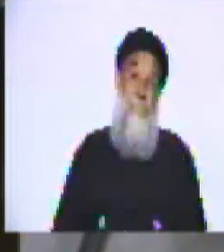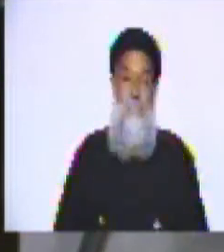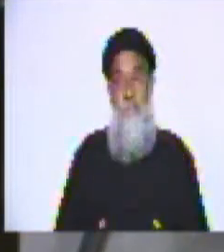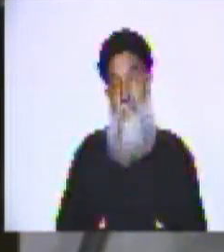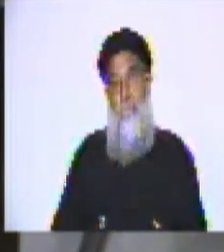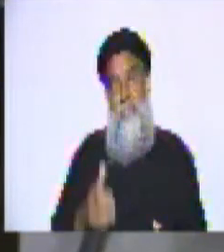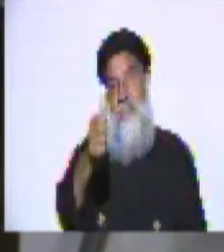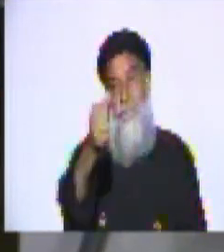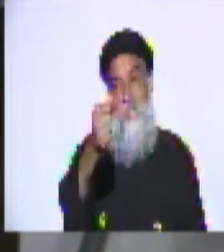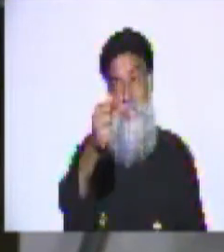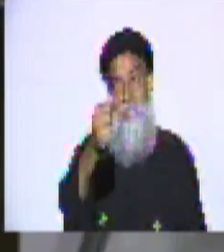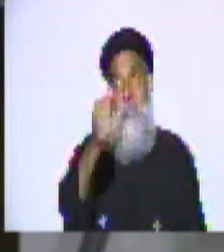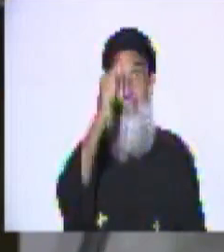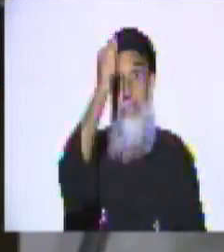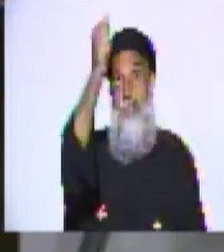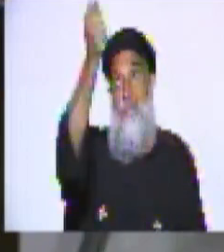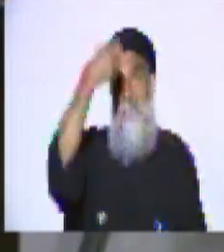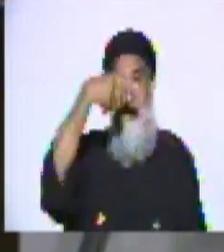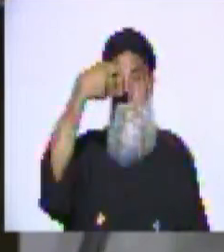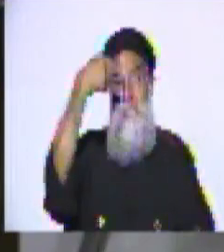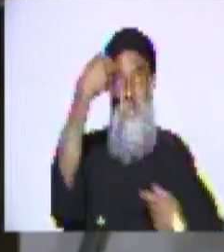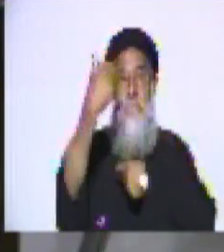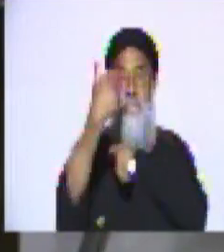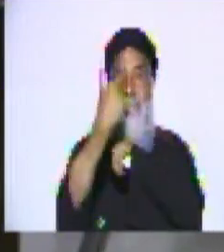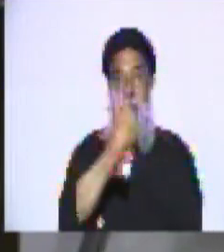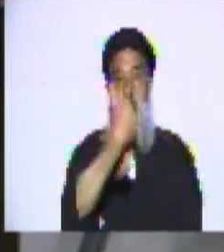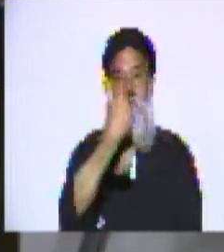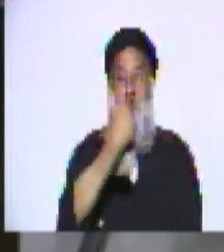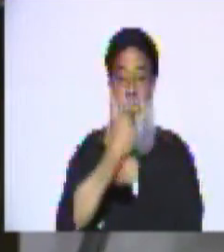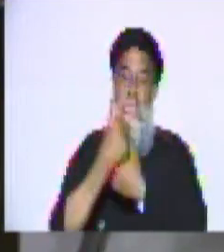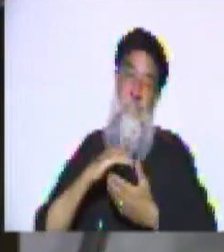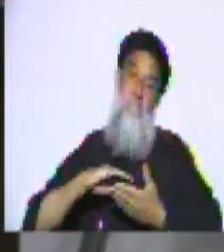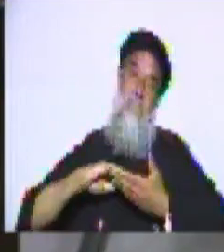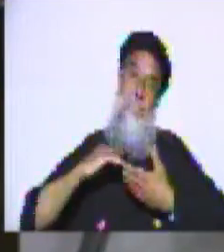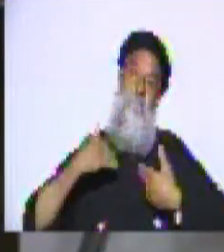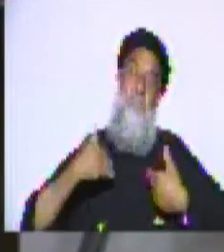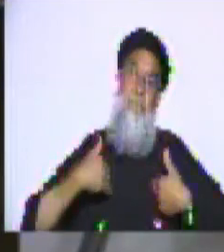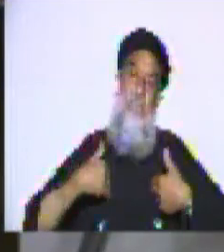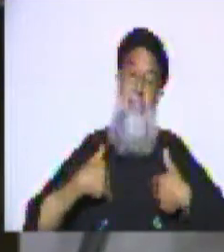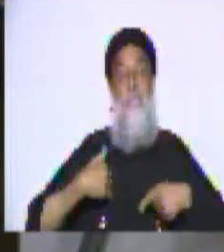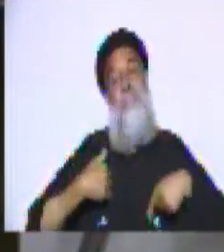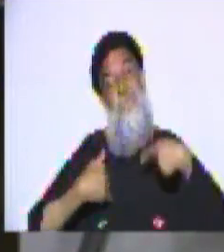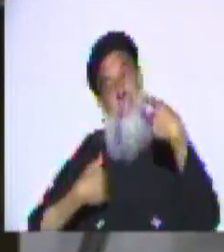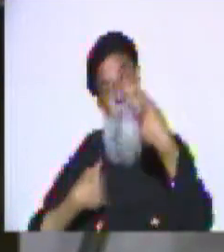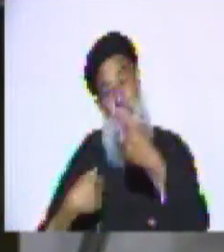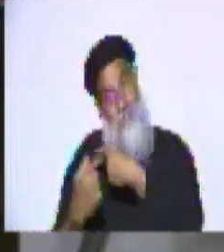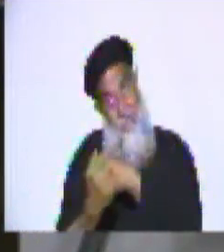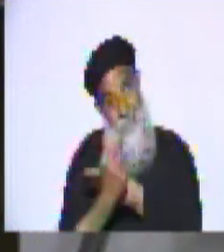استلموا منه، يعني حرص انه يسلمهم عشان يسلموا للشعب.